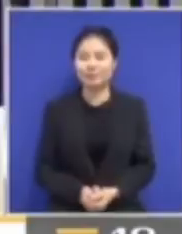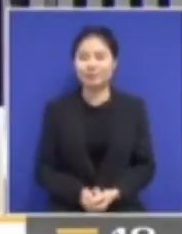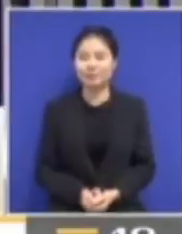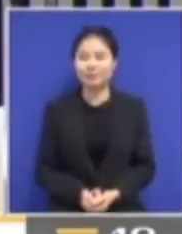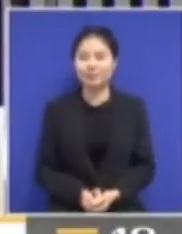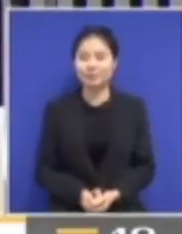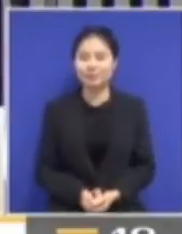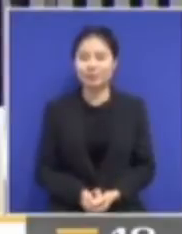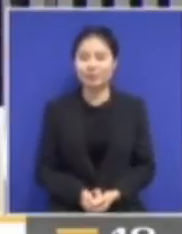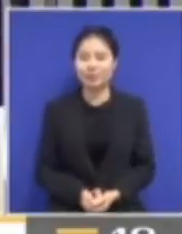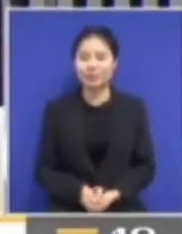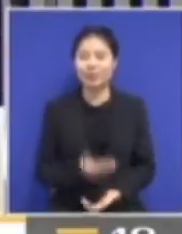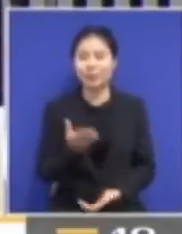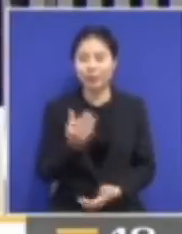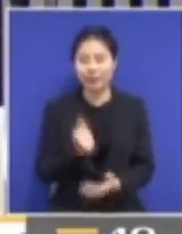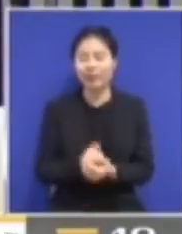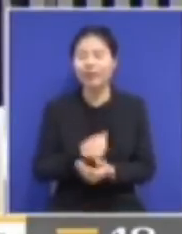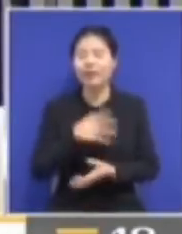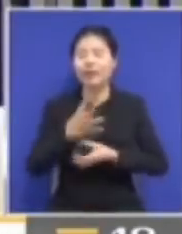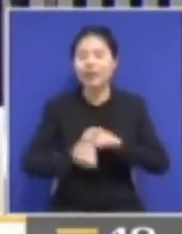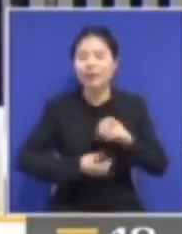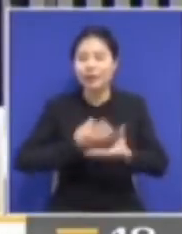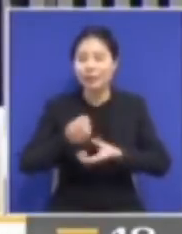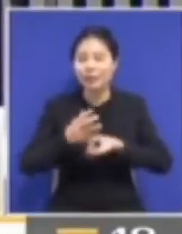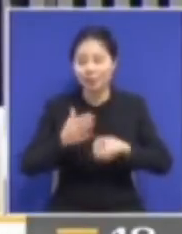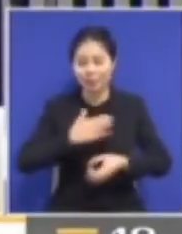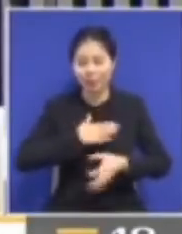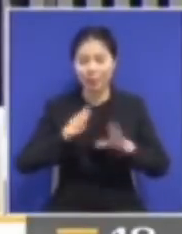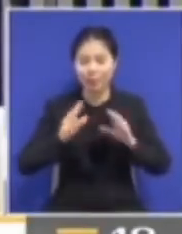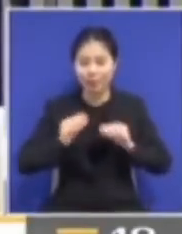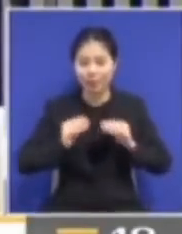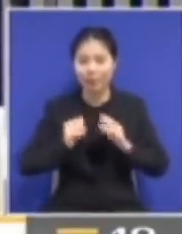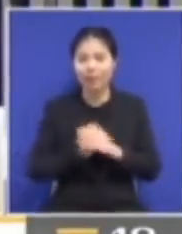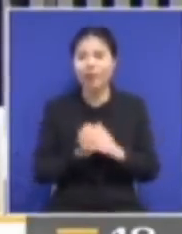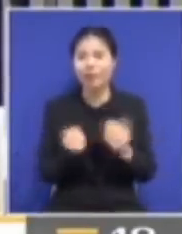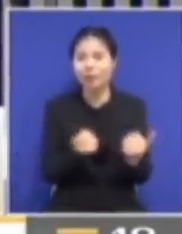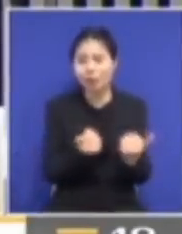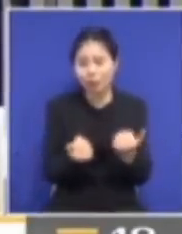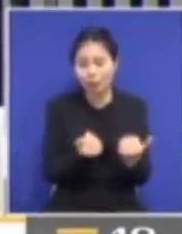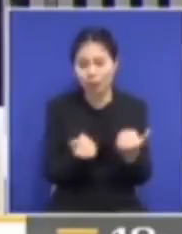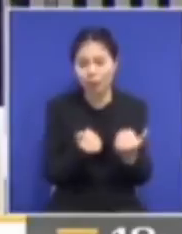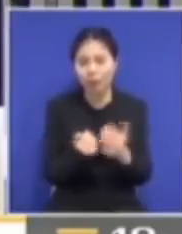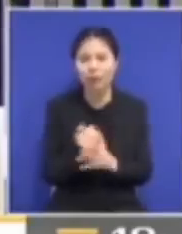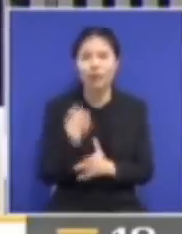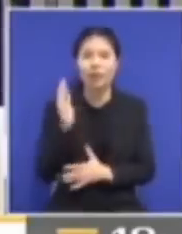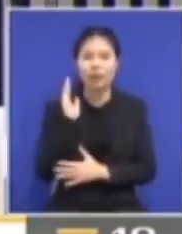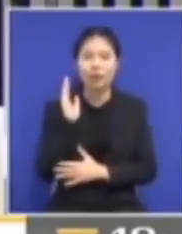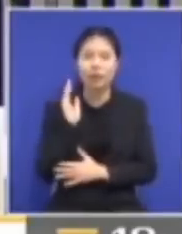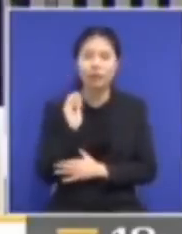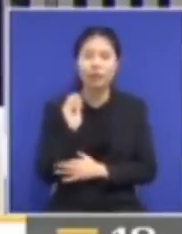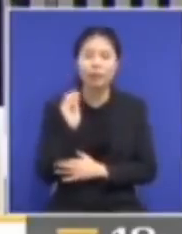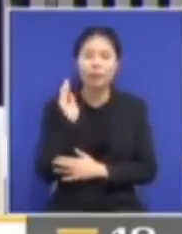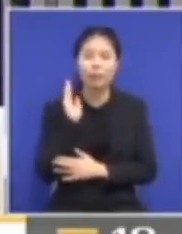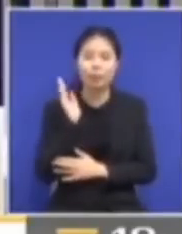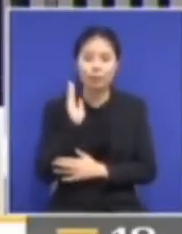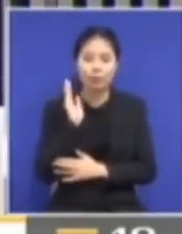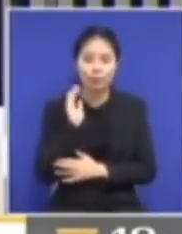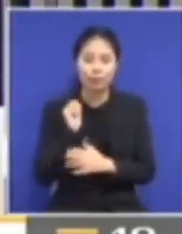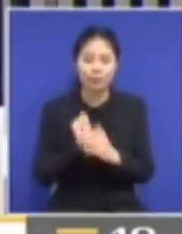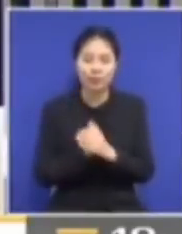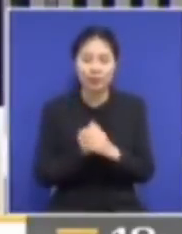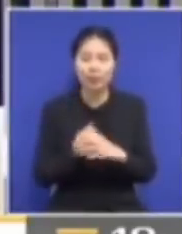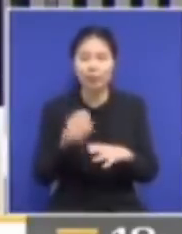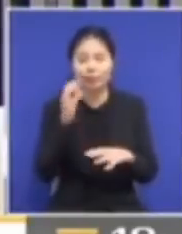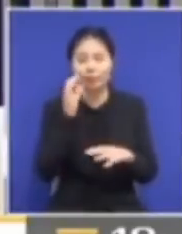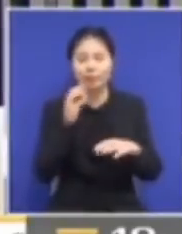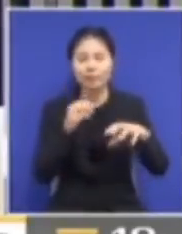ที่มีผู้อภิปรายกล่าวหาว่าผมยินยอมให้บุตรของผมใช้บ้านพักของทางราชการกองทัพที่3จังหวัดพิษณุโล